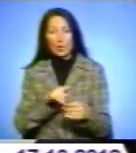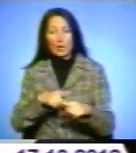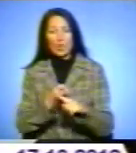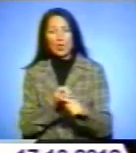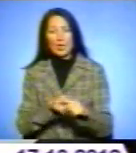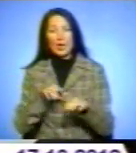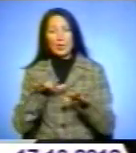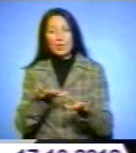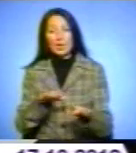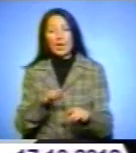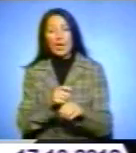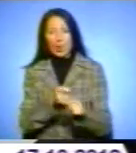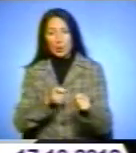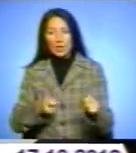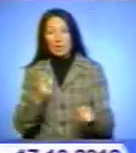процес розтягнеться на 2 дні.